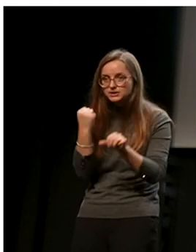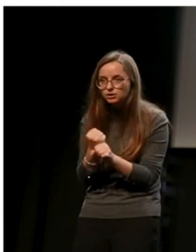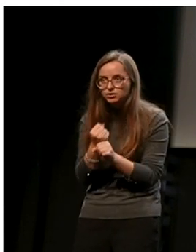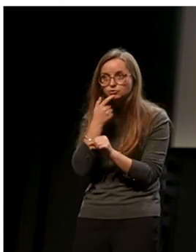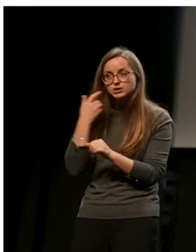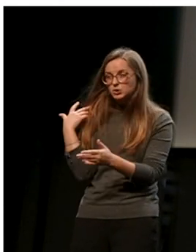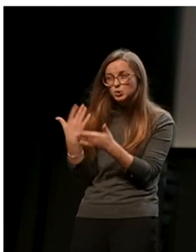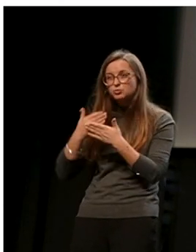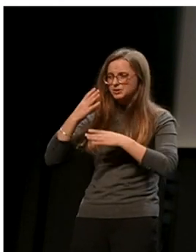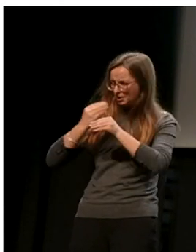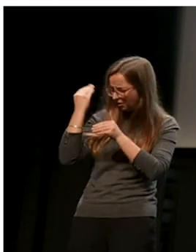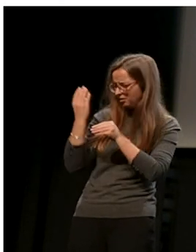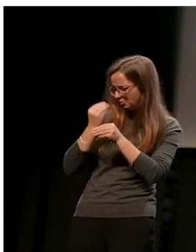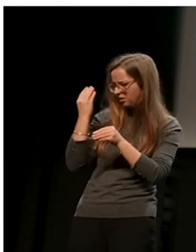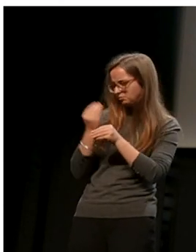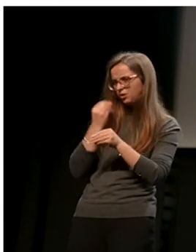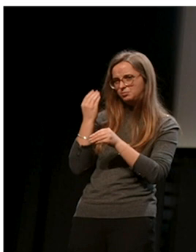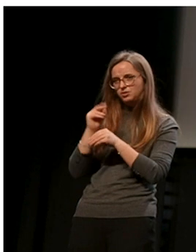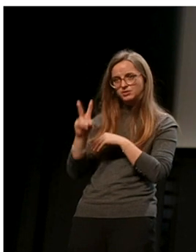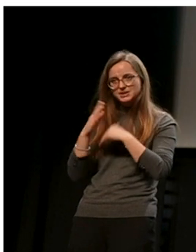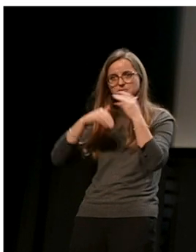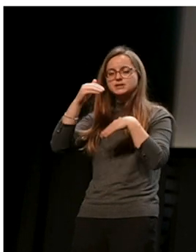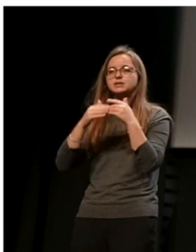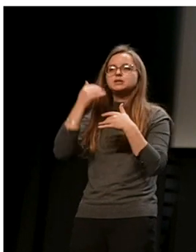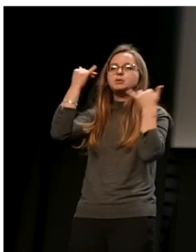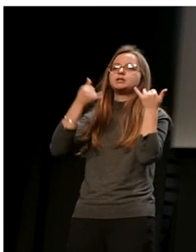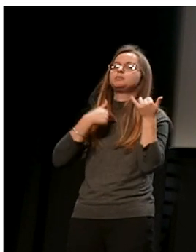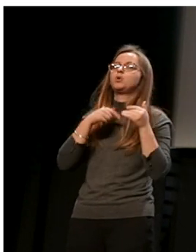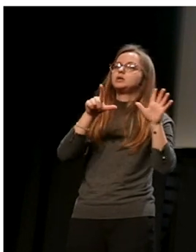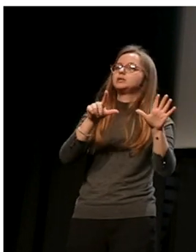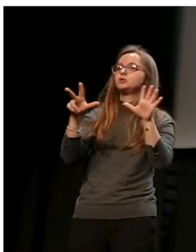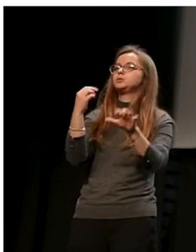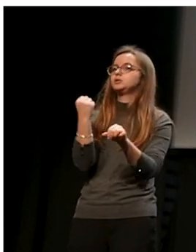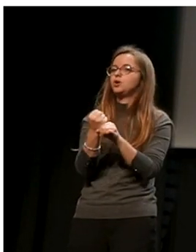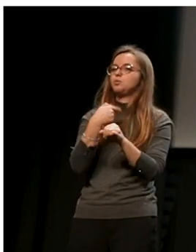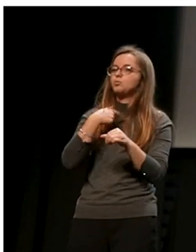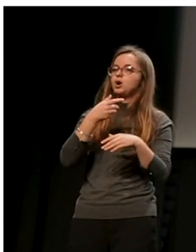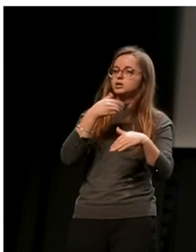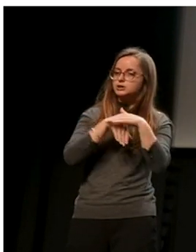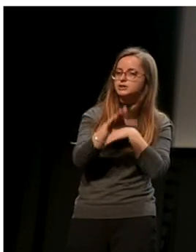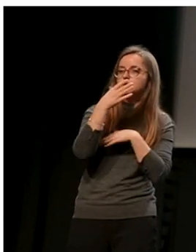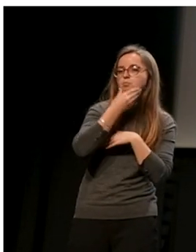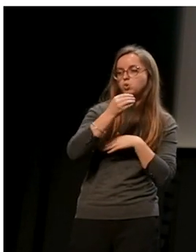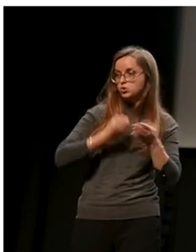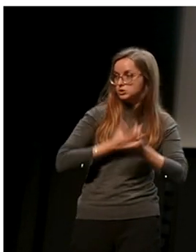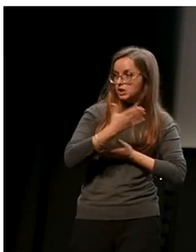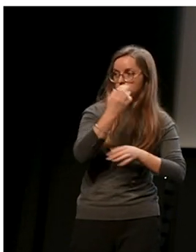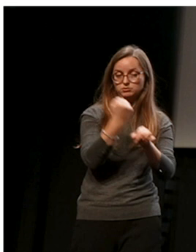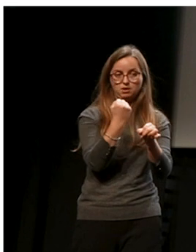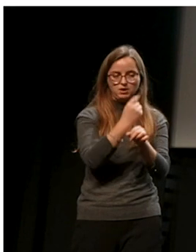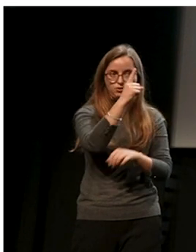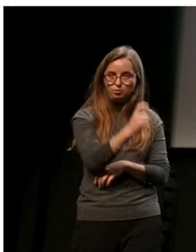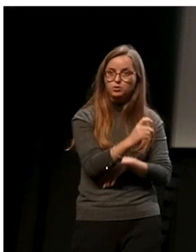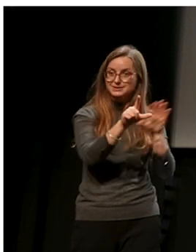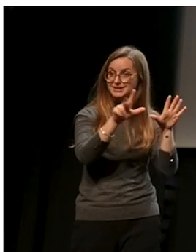Si dès le départ, moi quand j'avais 7-8 ans, j'arrivais au Beaux-Arts en fait en cours du soir et j'ai appris comme ça et je suis parti de là. Si